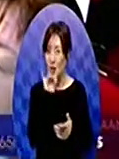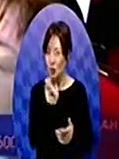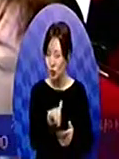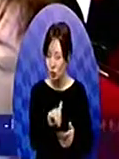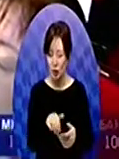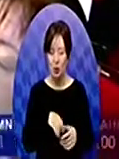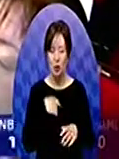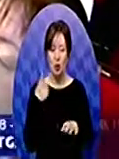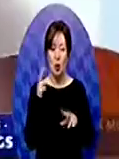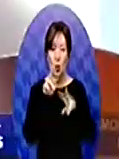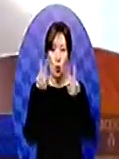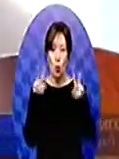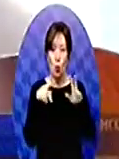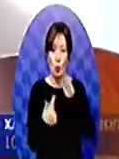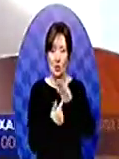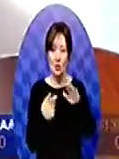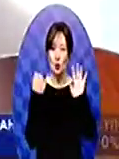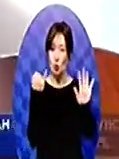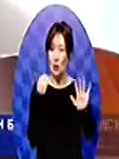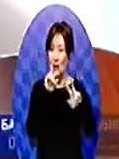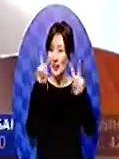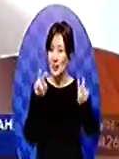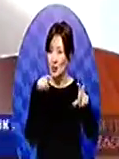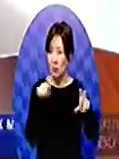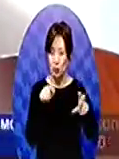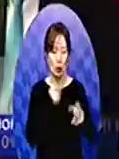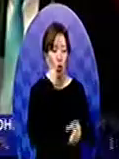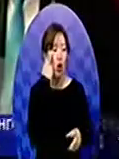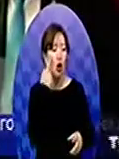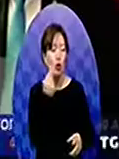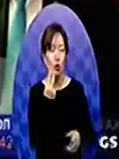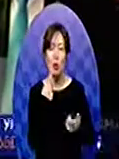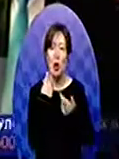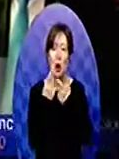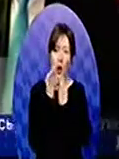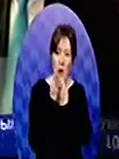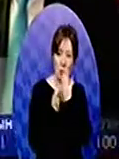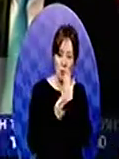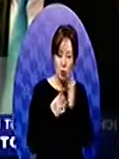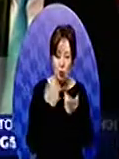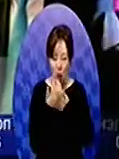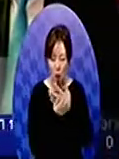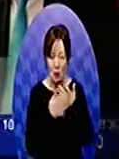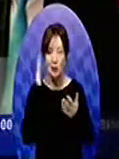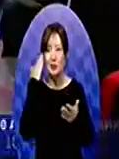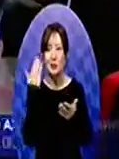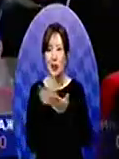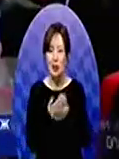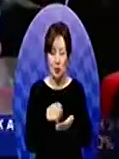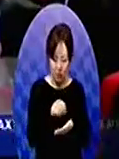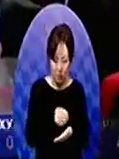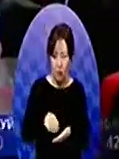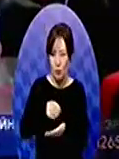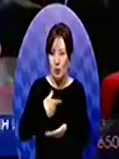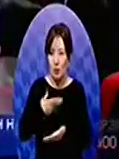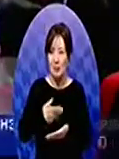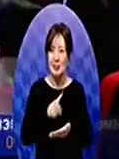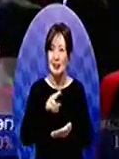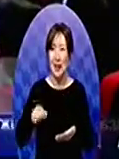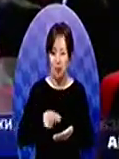6 сэдвийн хүрээнд 2 өдрийн туршид хилцүүлэг өргнүүлж холбогдох маягт саналын хууцыг бөглөж саналаа өгөх